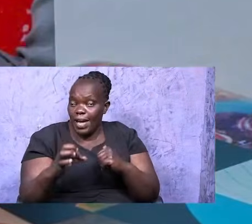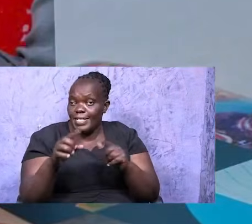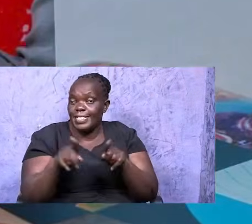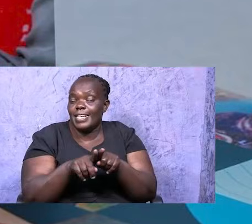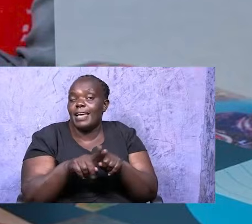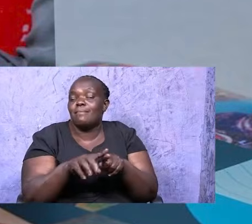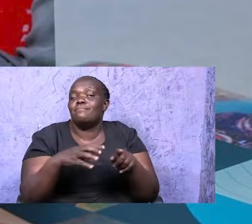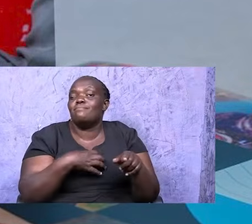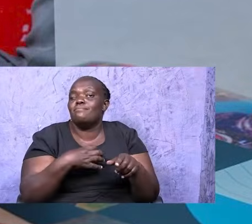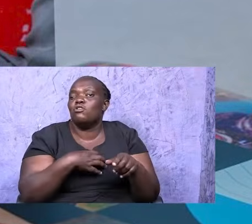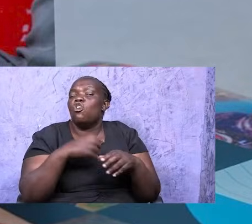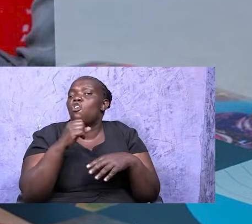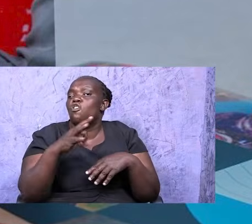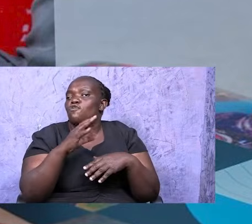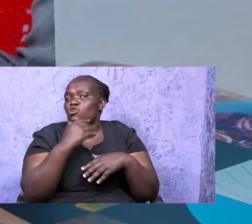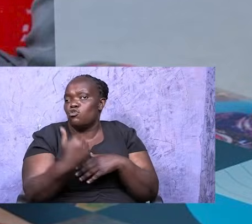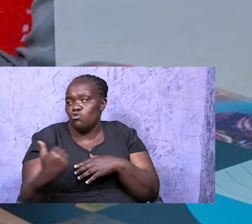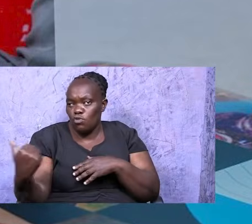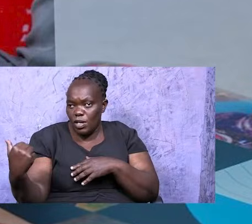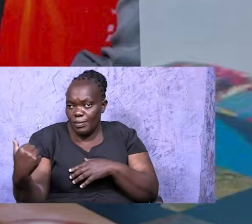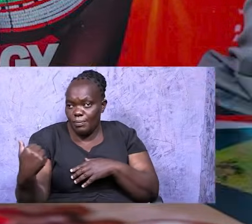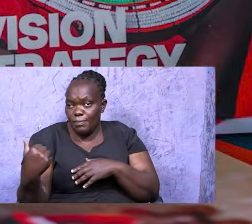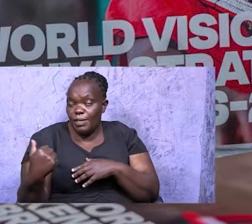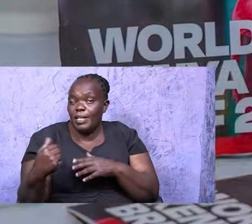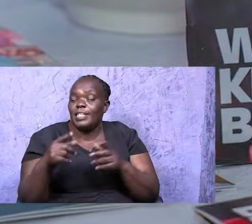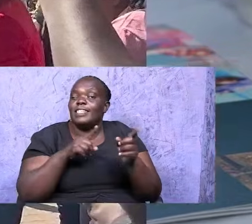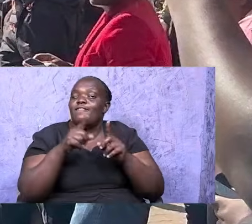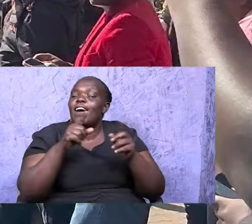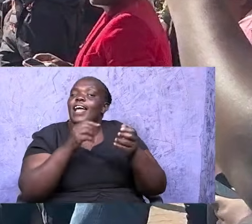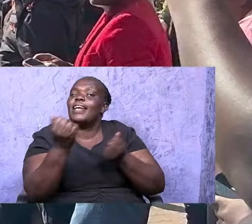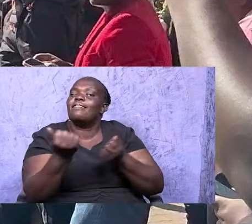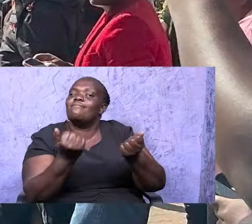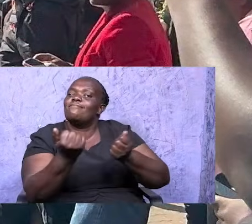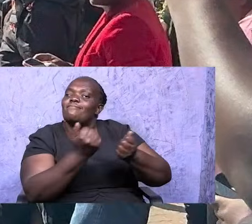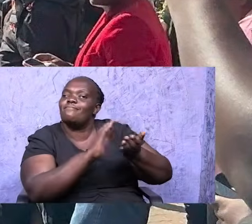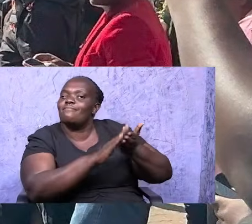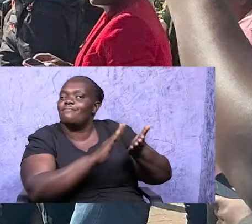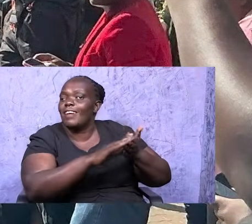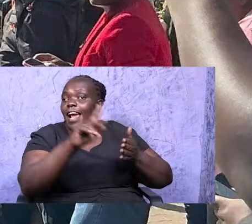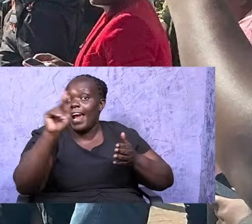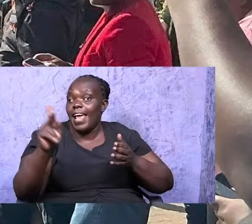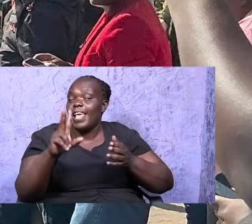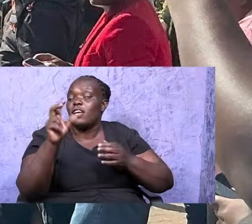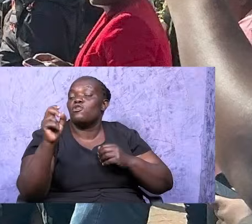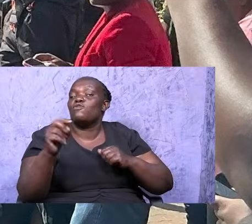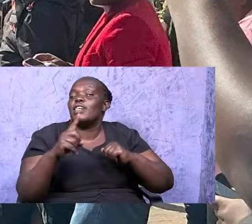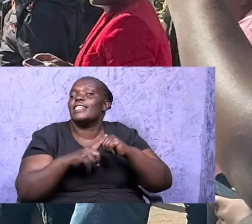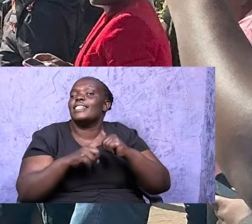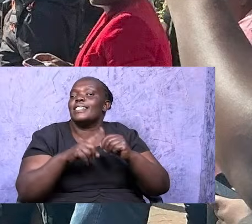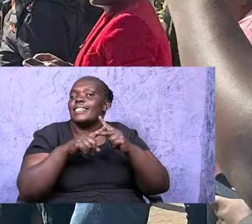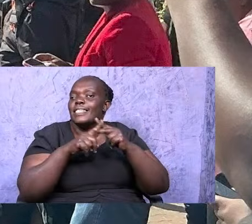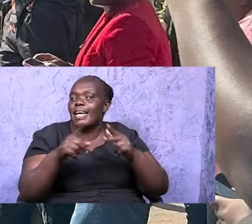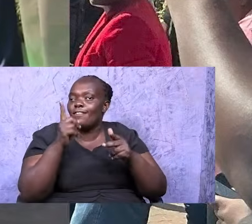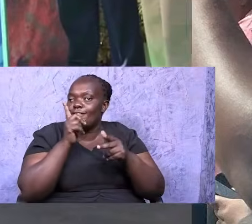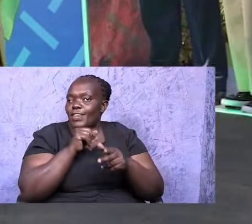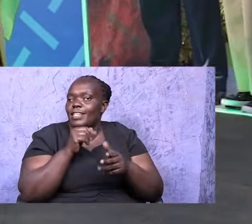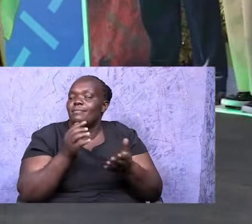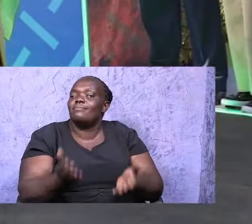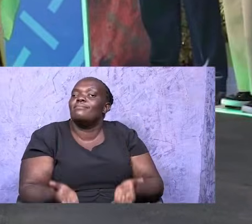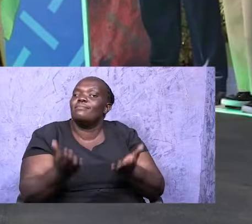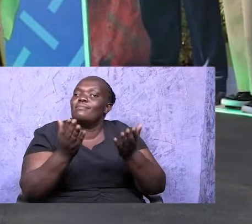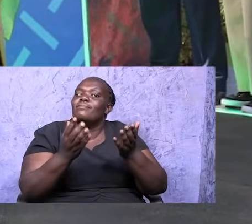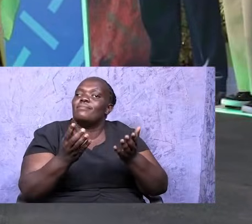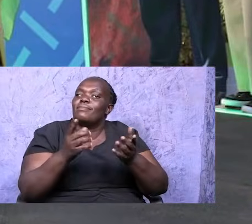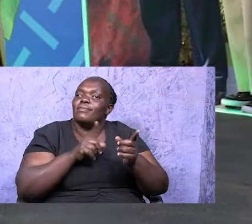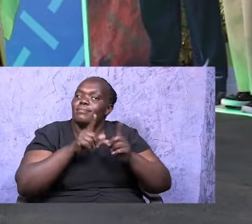2026-2030 kwa ustawi wa watoto. Safari Rally Kenya mwaka 2026 imeanza